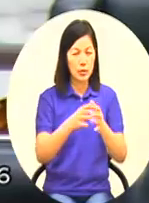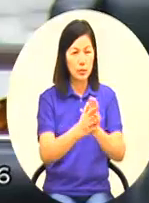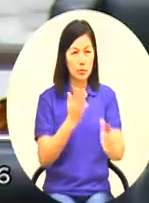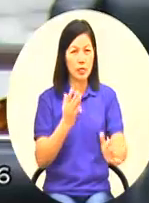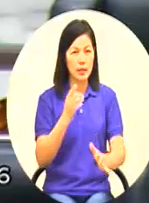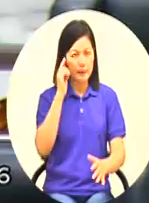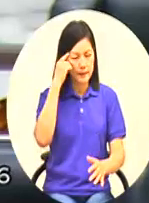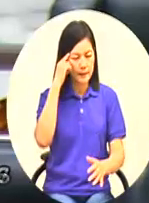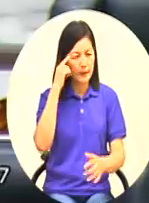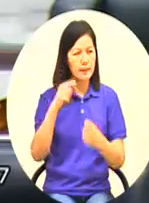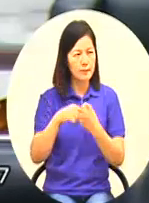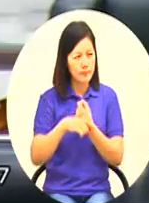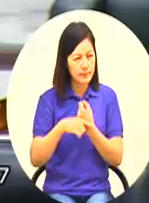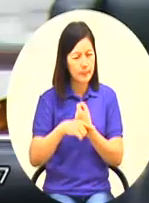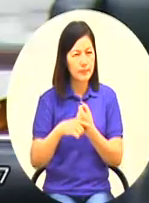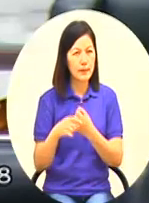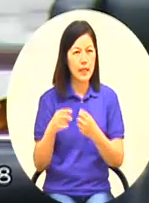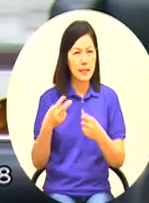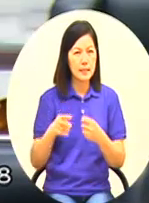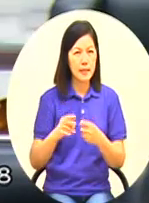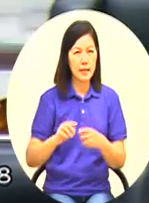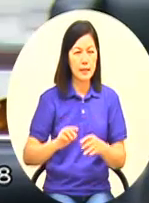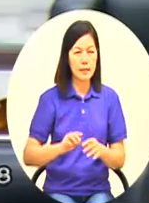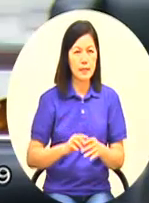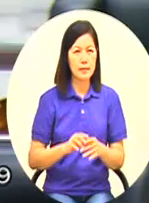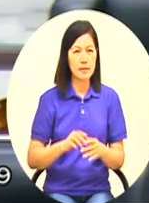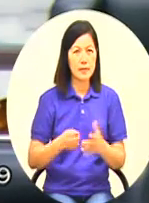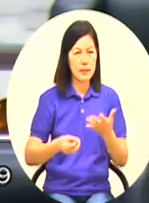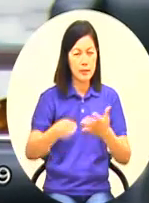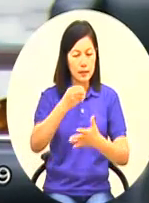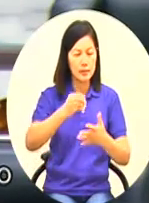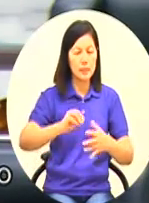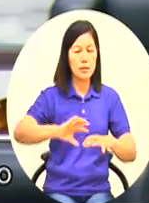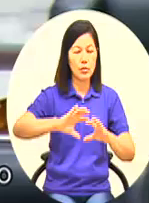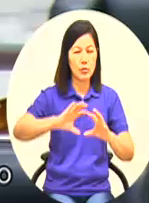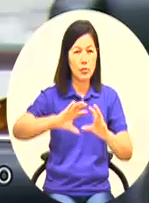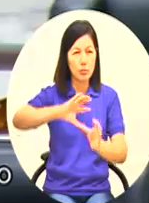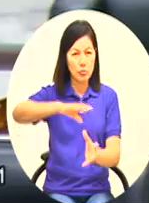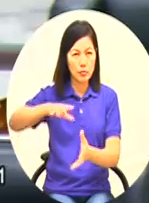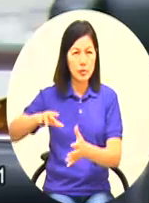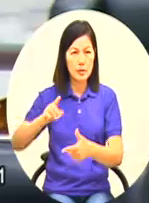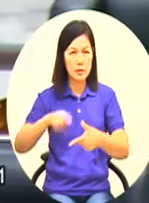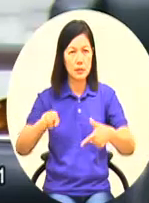更走向往国际化的现代化的防治的嚣张的